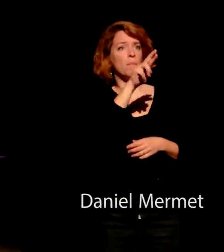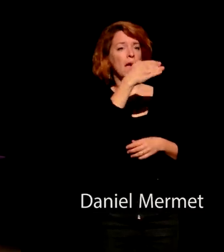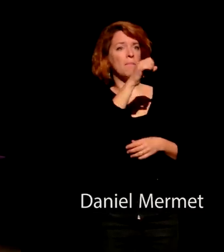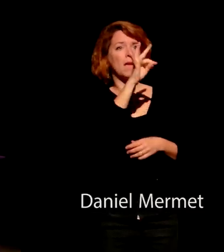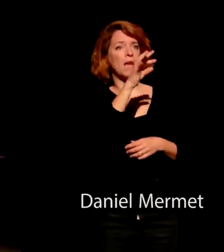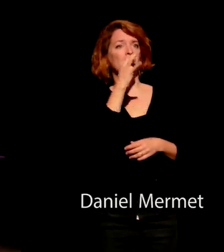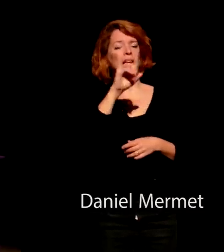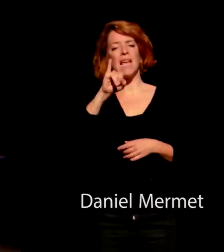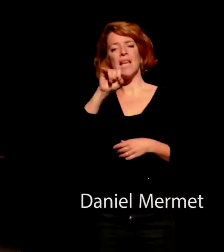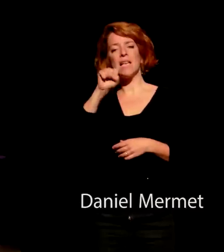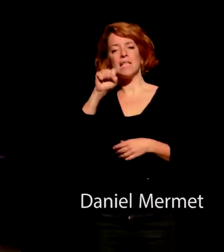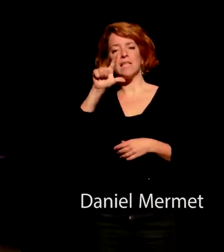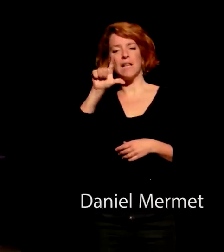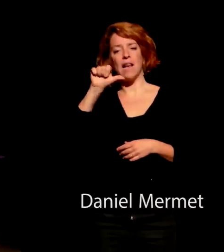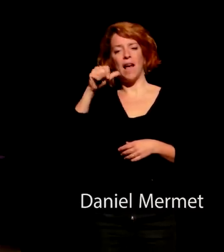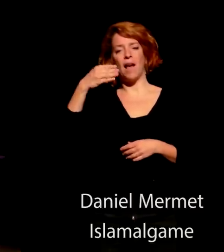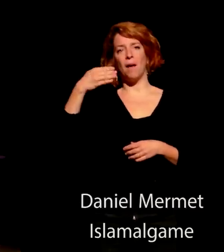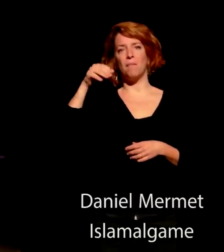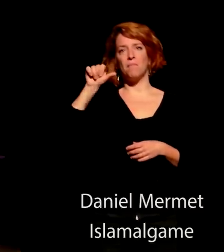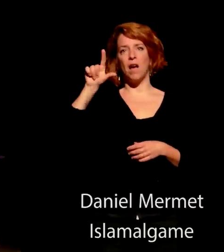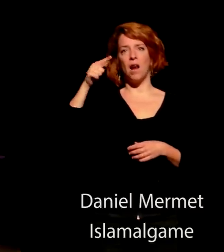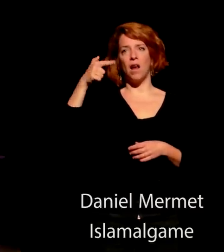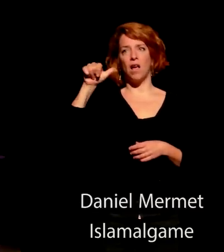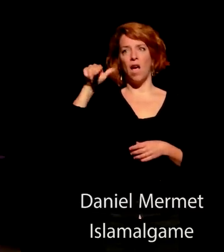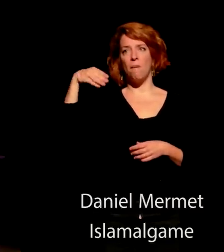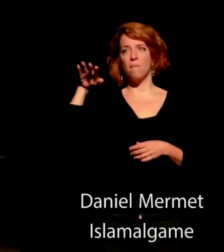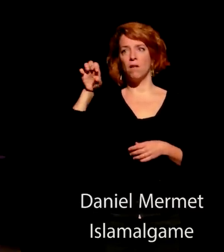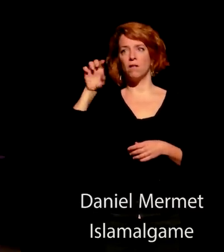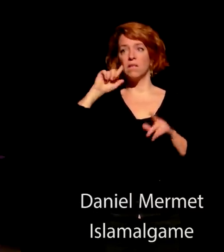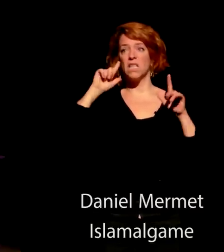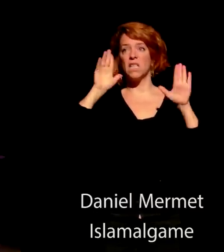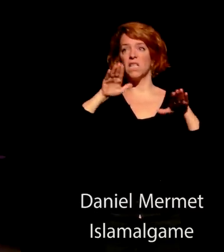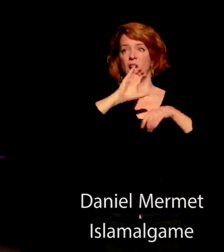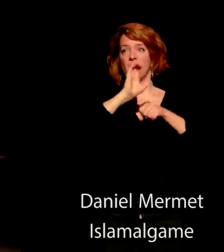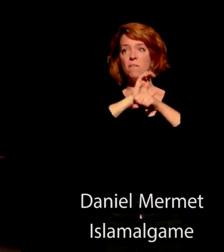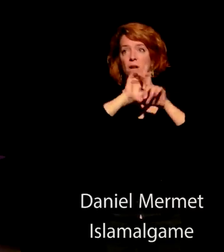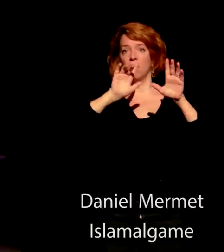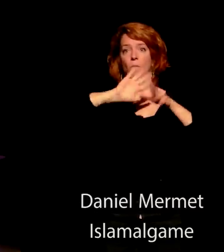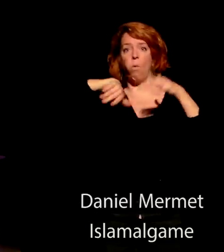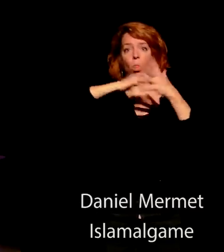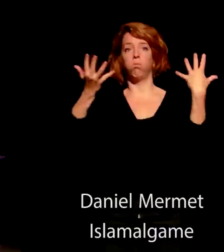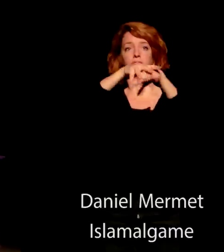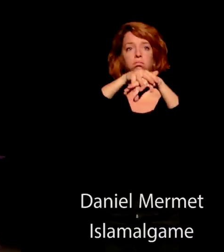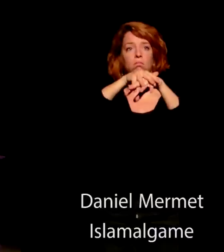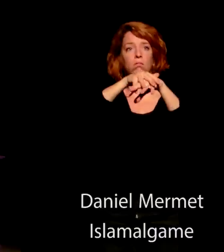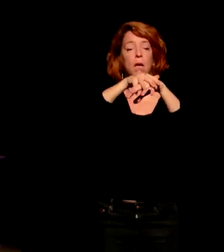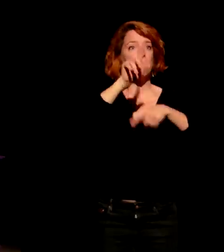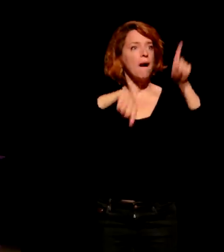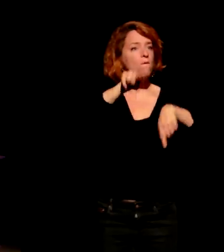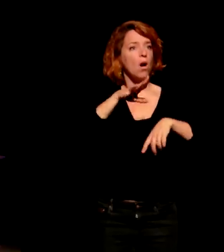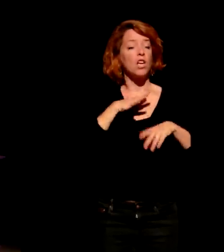l'islamalgame. Je ne sais pas si vous connaissez le concept, mais en fait, il a décortiqué le nombre de fois où les journalistes, dans une seule et même